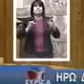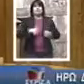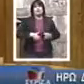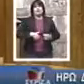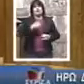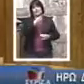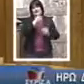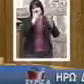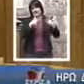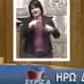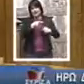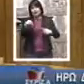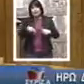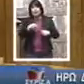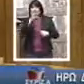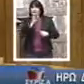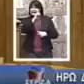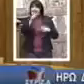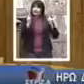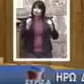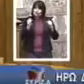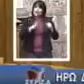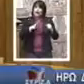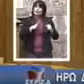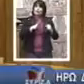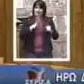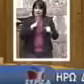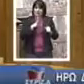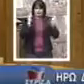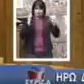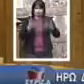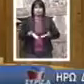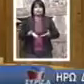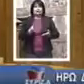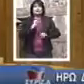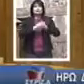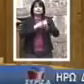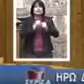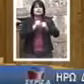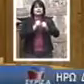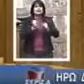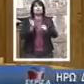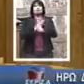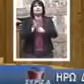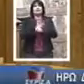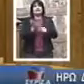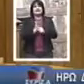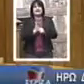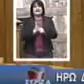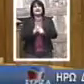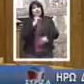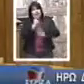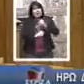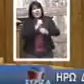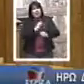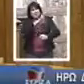για πραγματικές ζωές, για ανθρώπους με σάρκα και οστά, τους οποίους επιχειρείτε σήμερα να ξετινάξετε. Να τους βάλετε να δουλεύουν